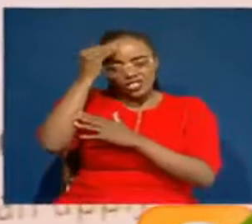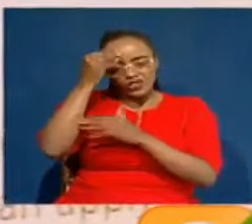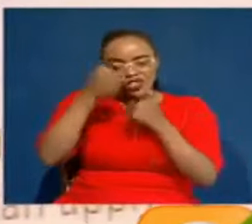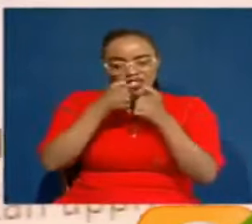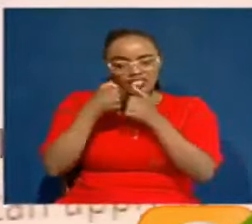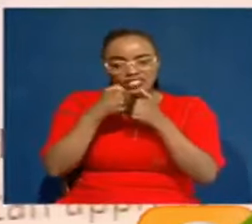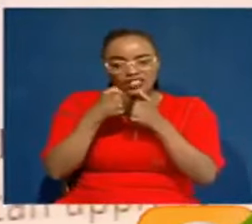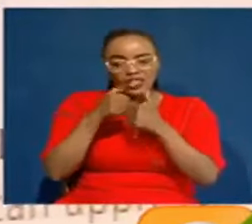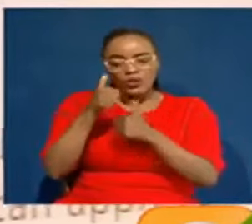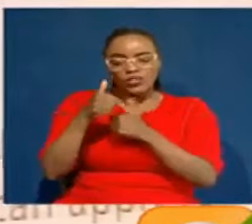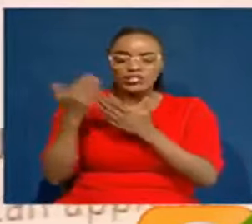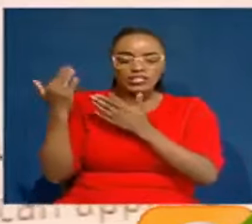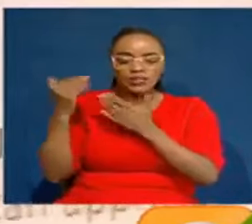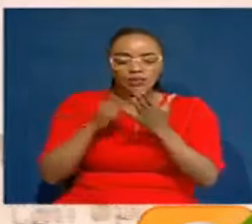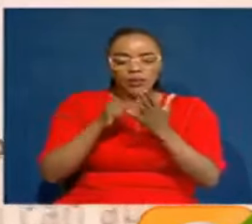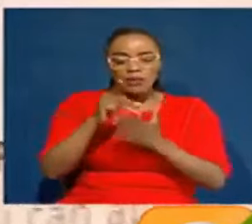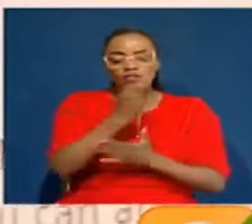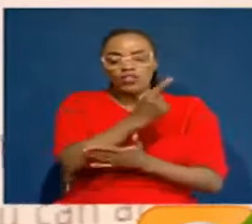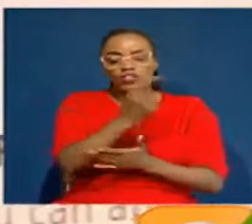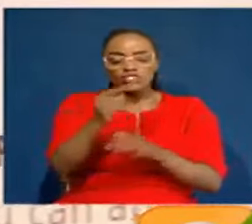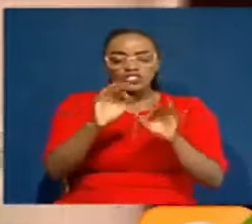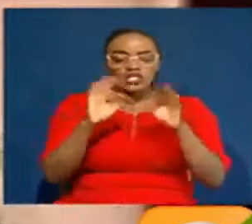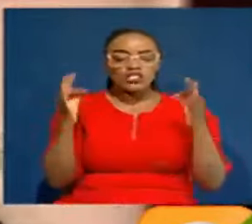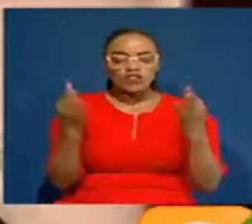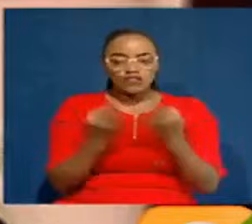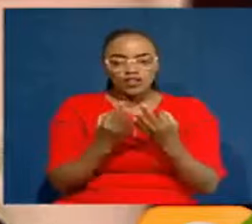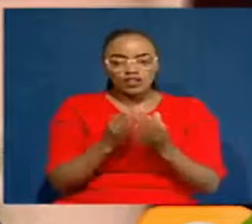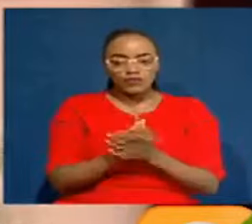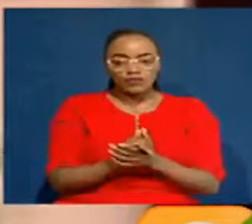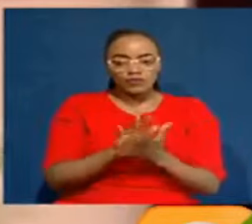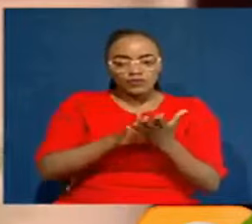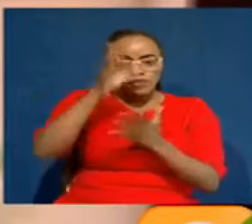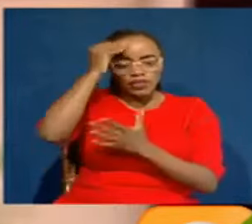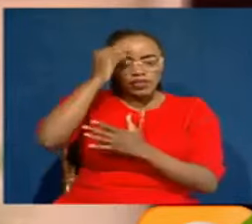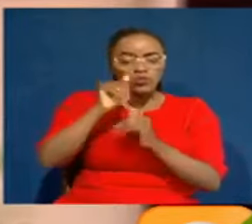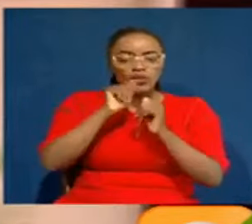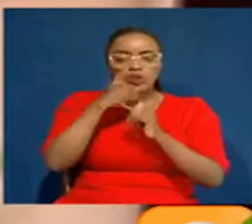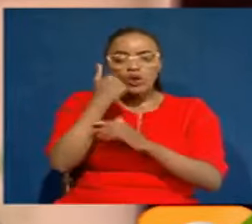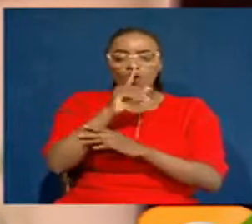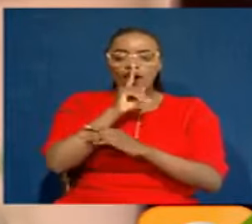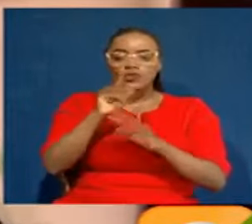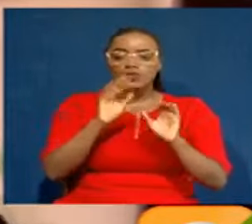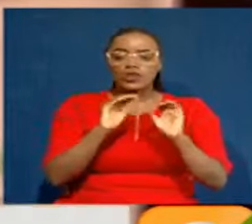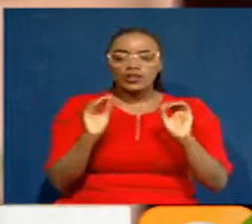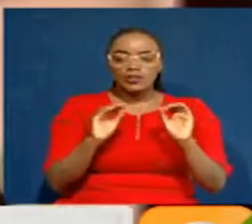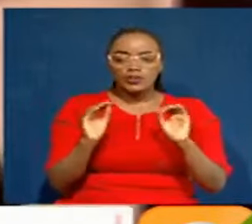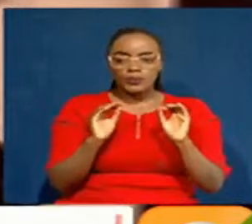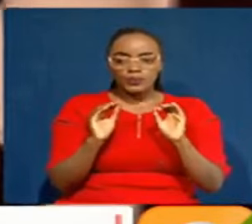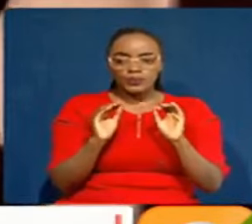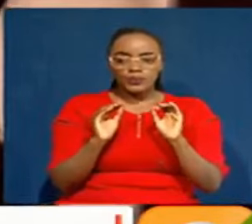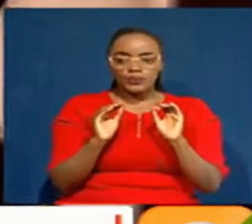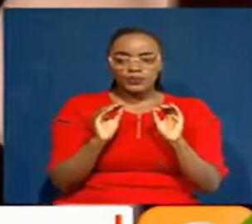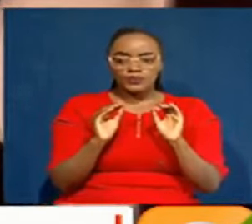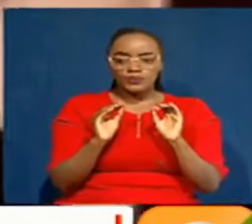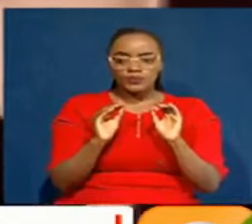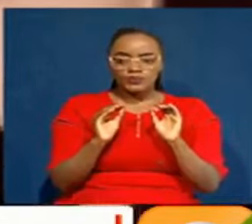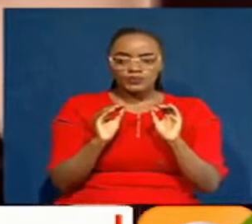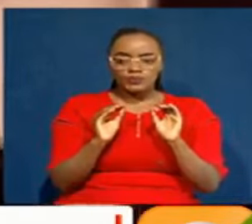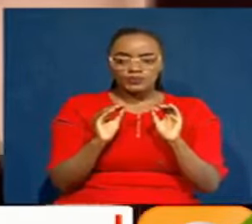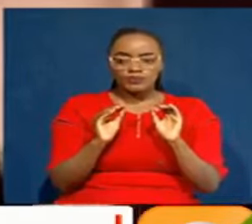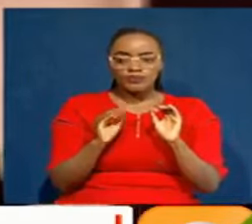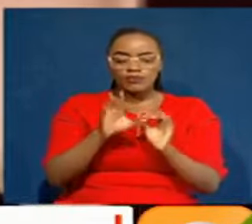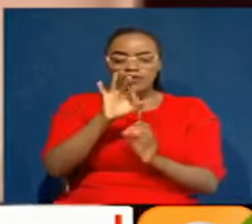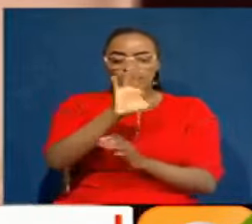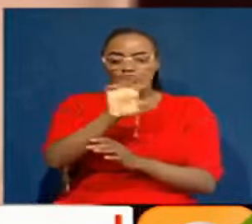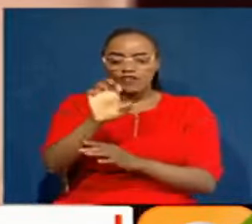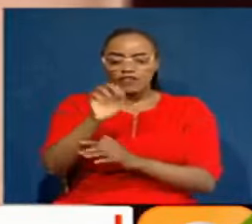zinazotarajiwa kulipwa na kila familia ya wanafunzi hao. But for those students who are not yet sure that what the